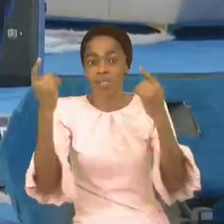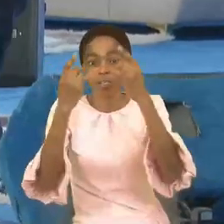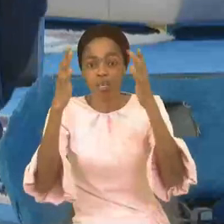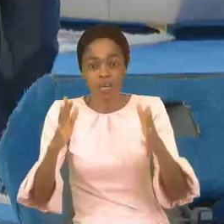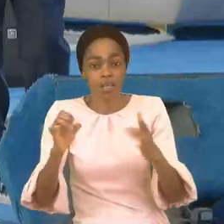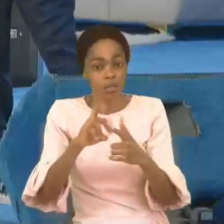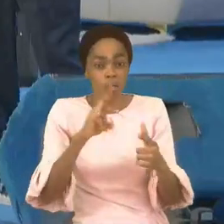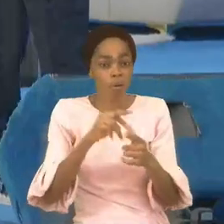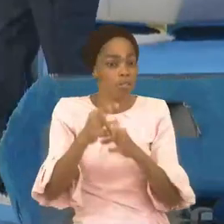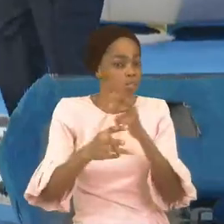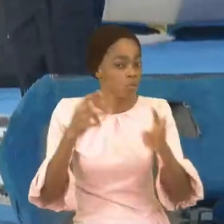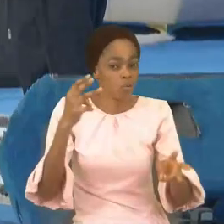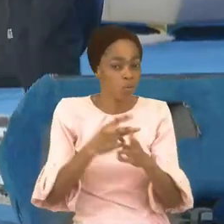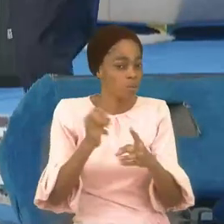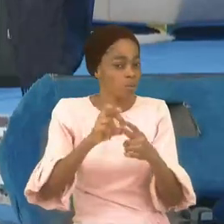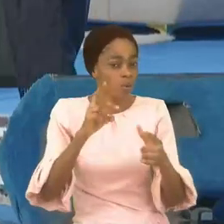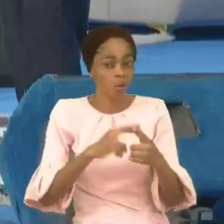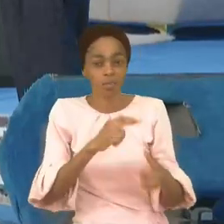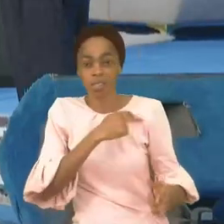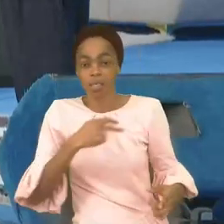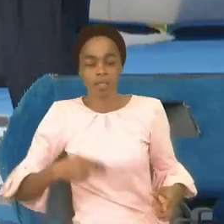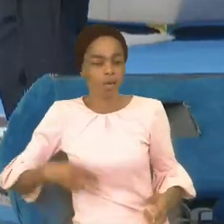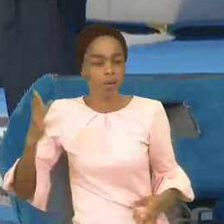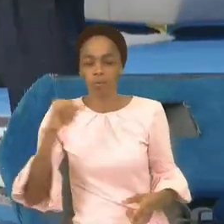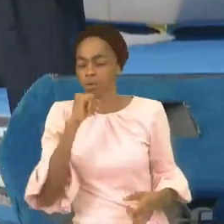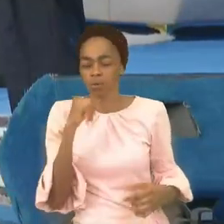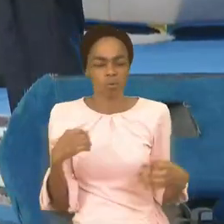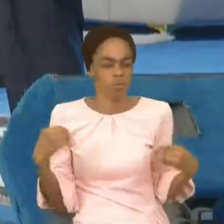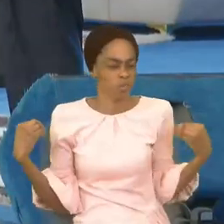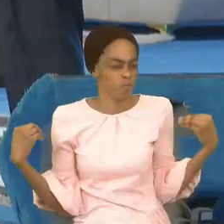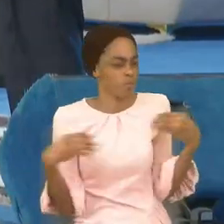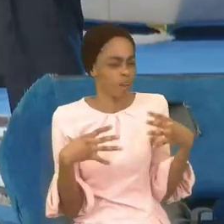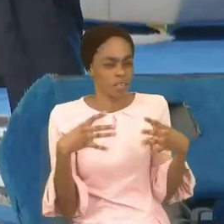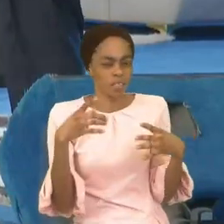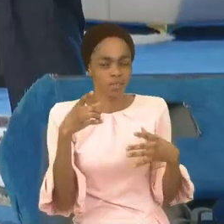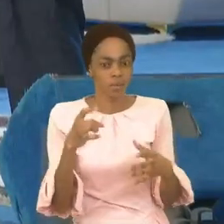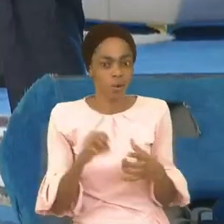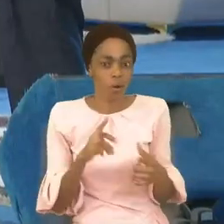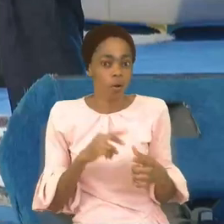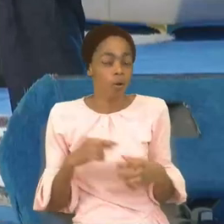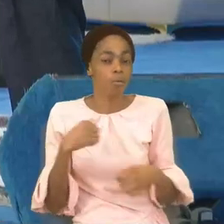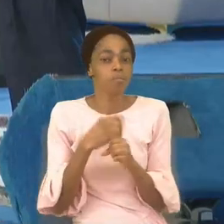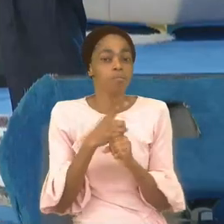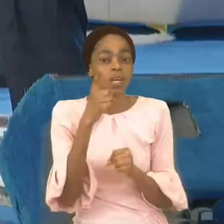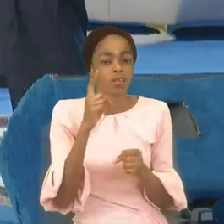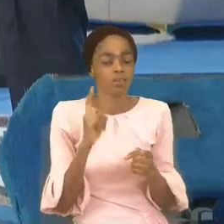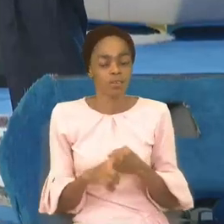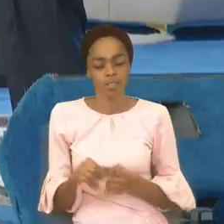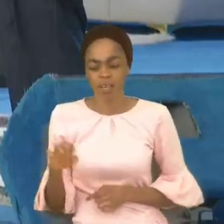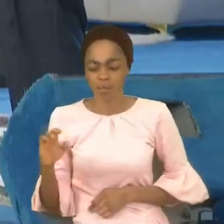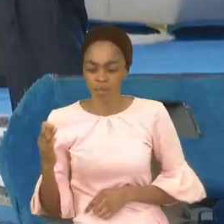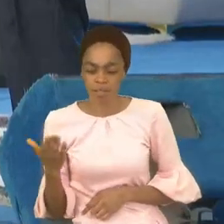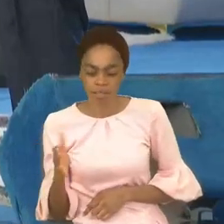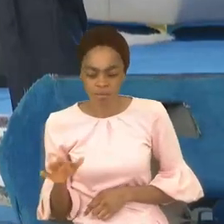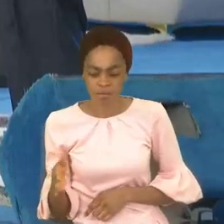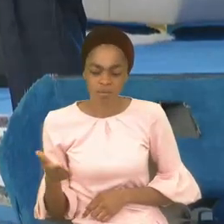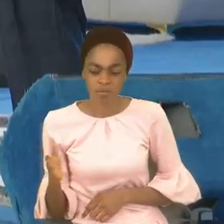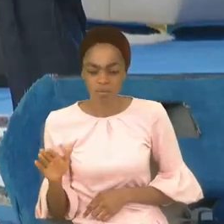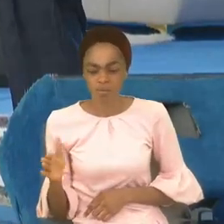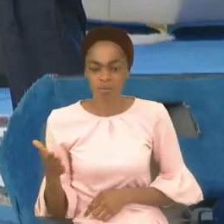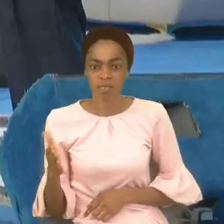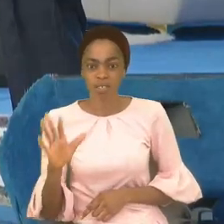de Nebuchadnezzar ne va pas te toucher ou t'effrayer, ou bien t'amener à revoir